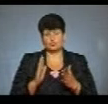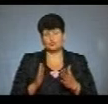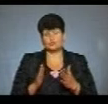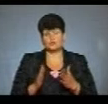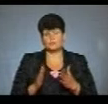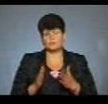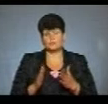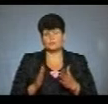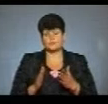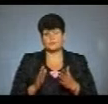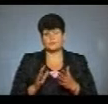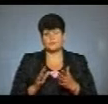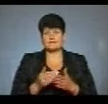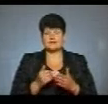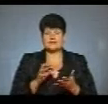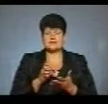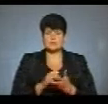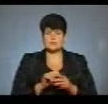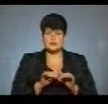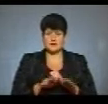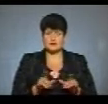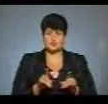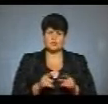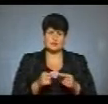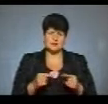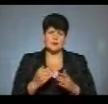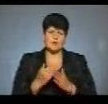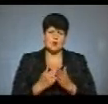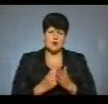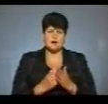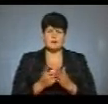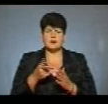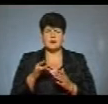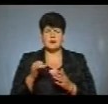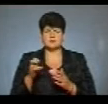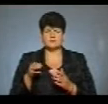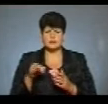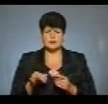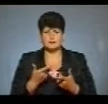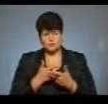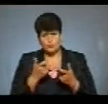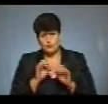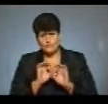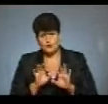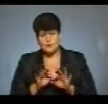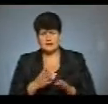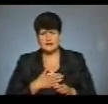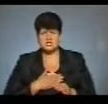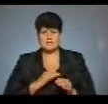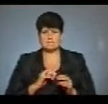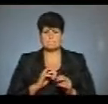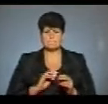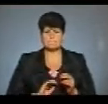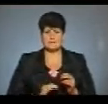зайнявшись тою чи іншою діяльністю. Також щодо діючих програм, проєктів, грантів, які ми повідомляємо для наших підприємців.